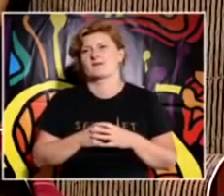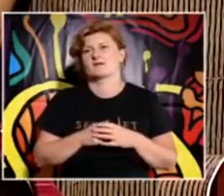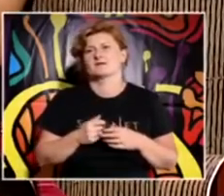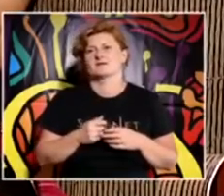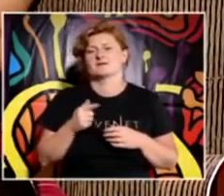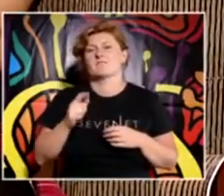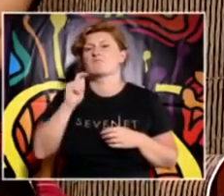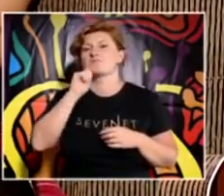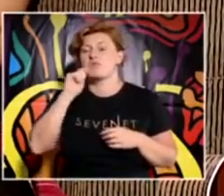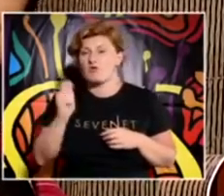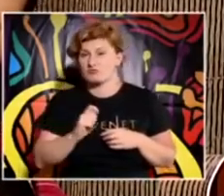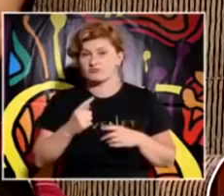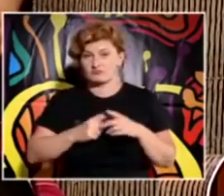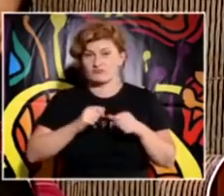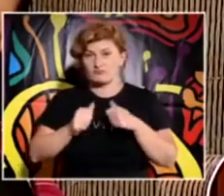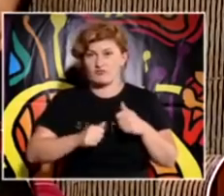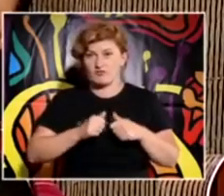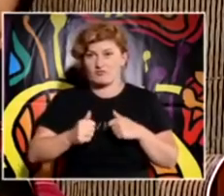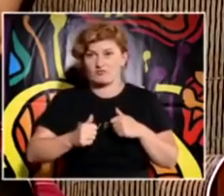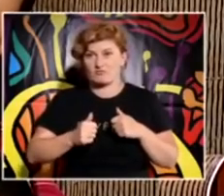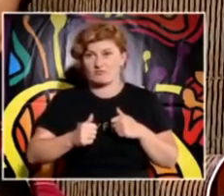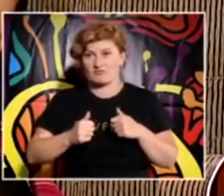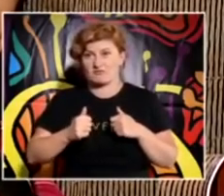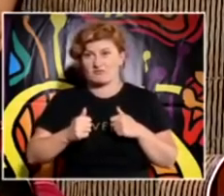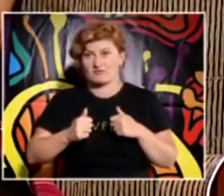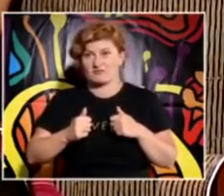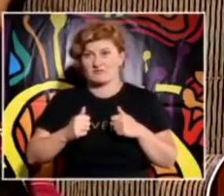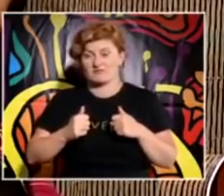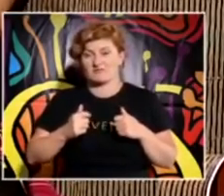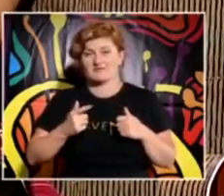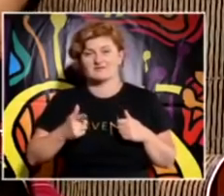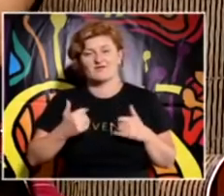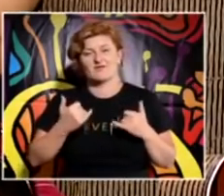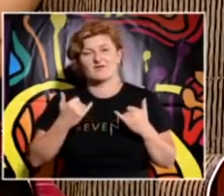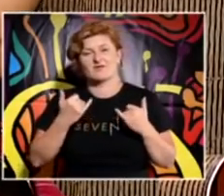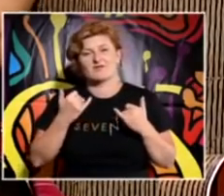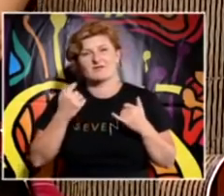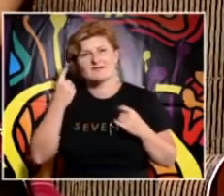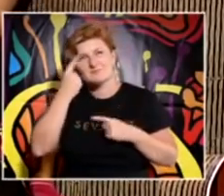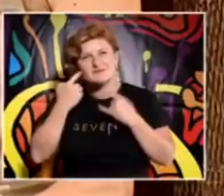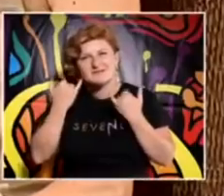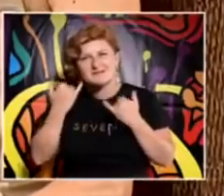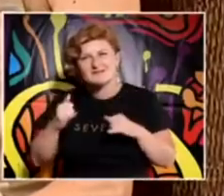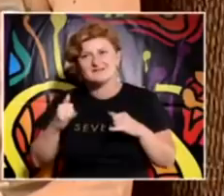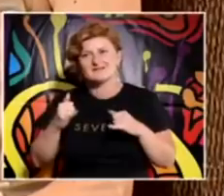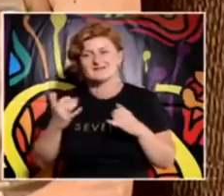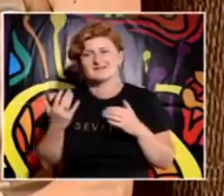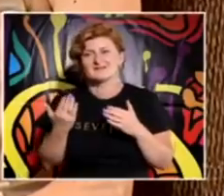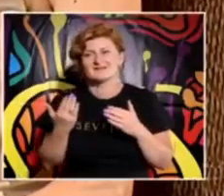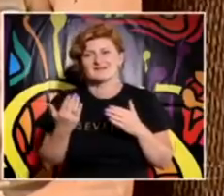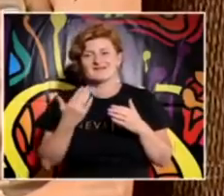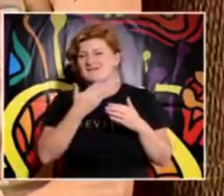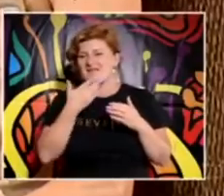tej podróży nie odczuwa dokładnie tego samego, co wy. Nie ma takich samych przemyśleń, nie wywodzi się z tej samej kultury, nie ma takich